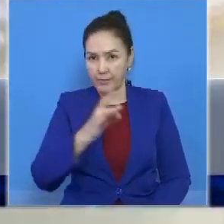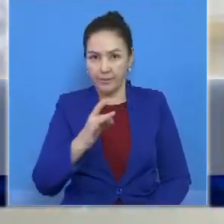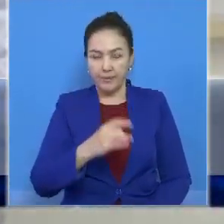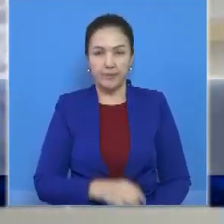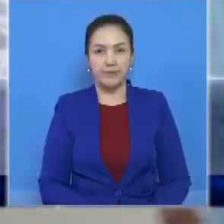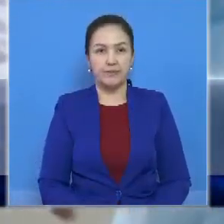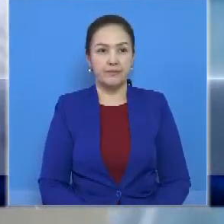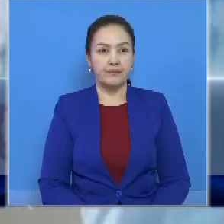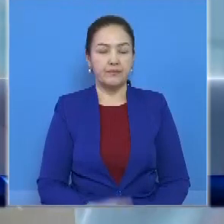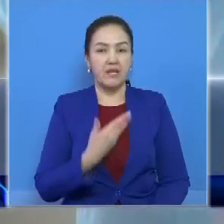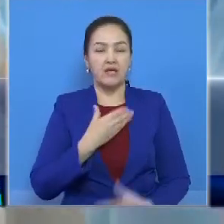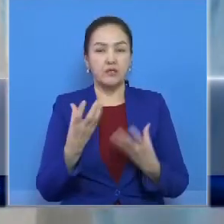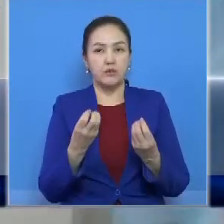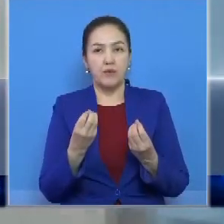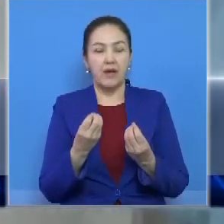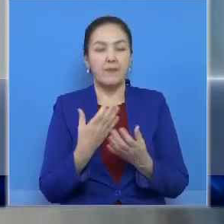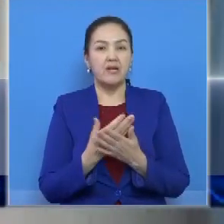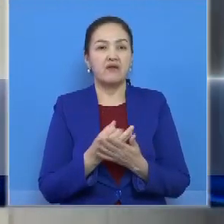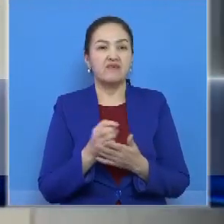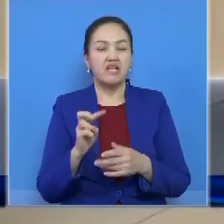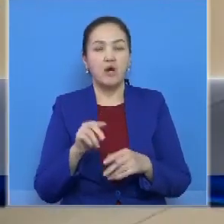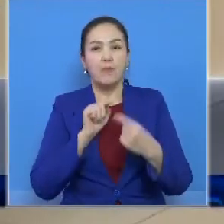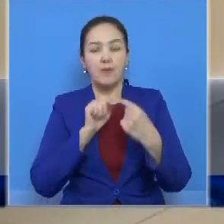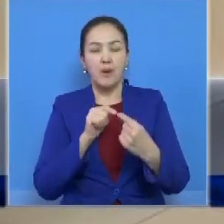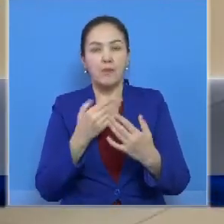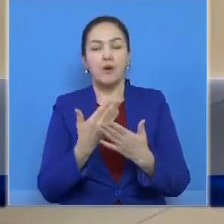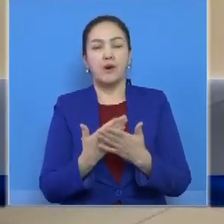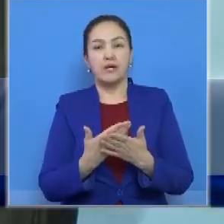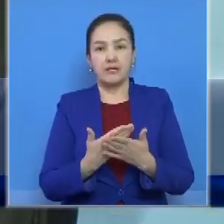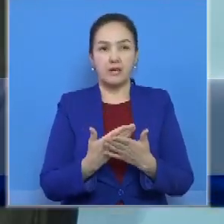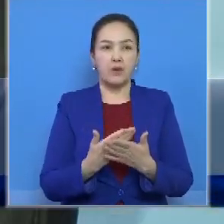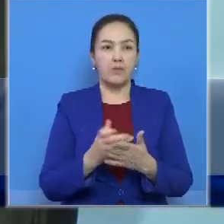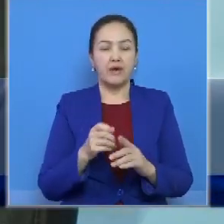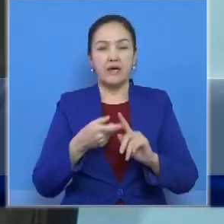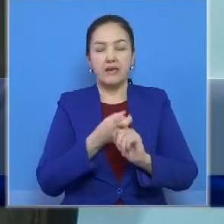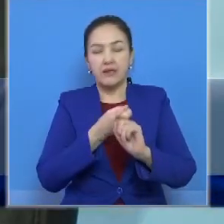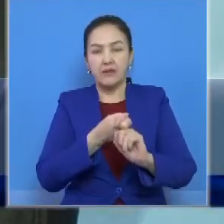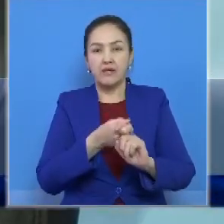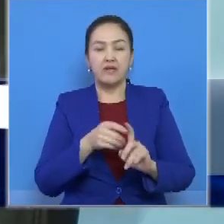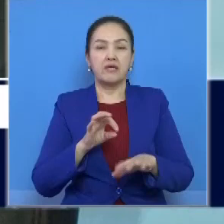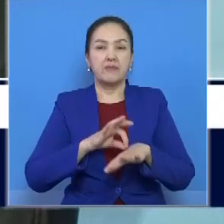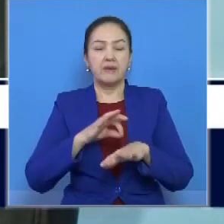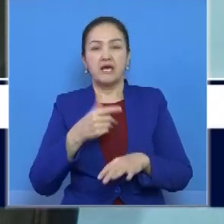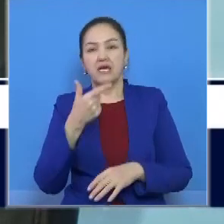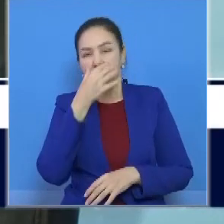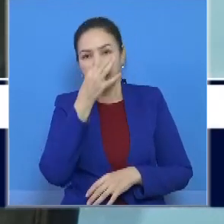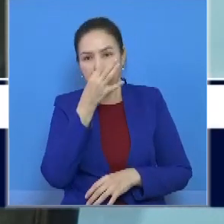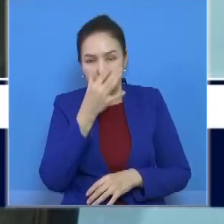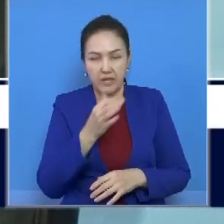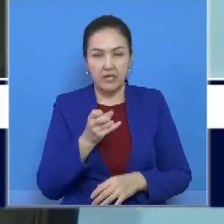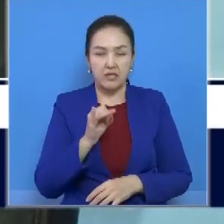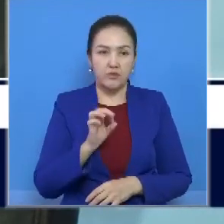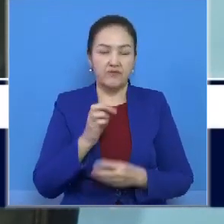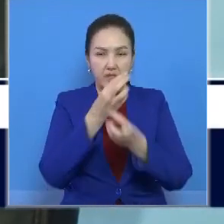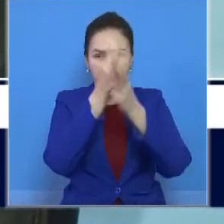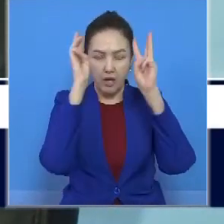районах. Хотел бы напомнить еще раз меры профилактики против острых вирусных инфекций, в том числе гриппа, в том числе коронавируса.